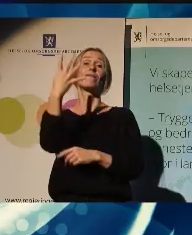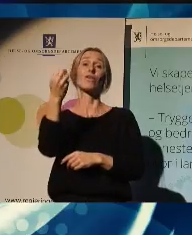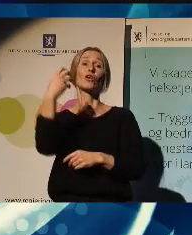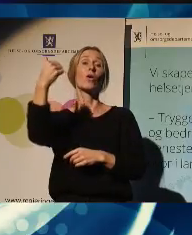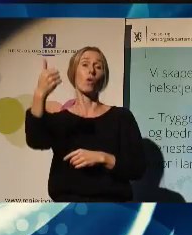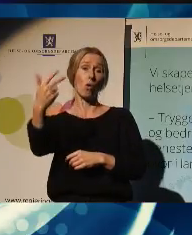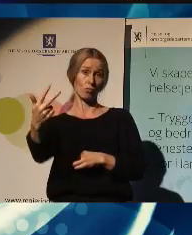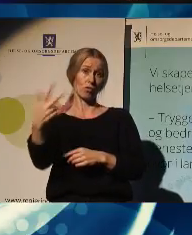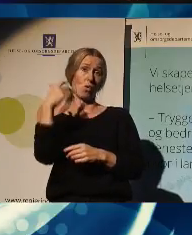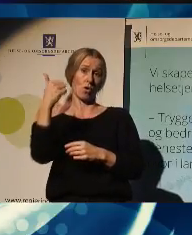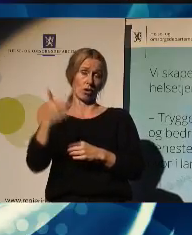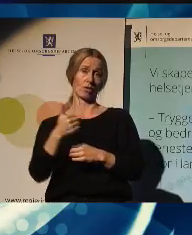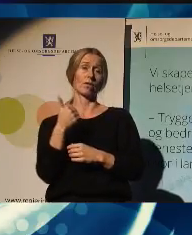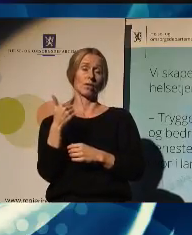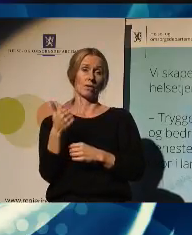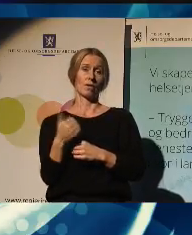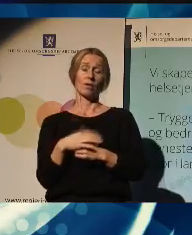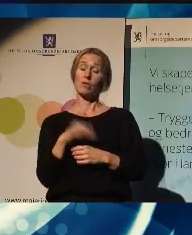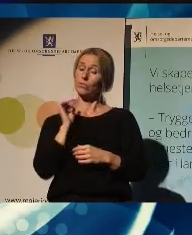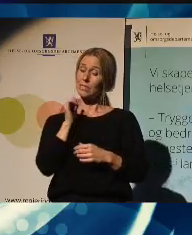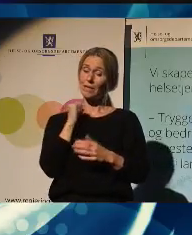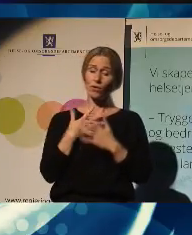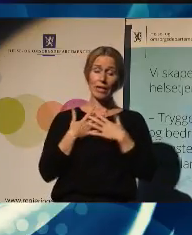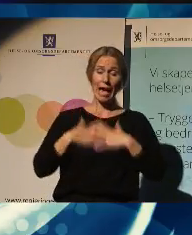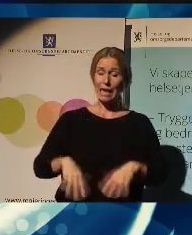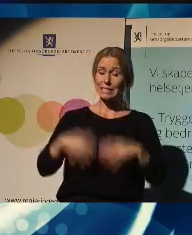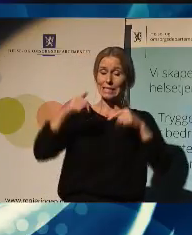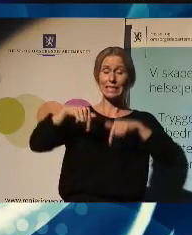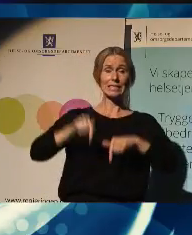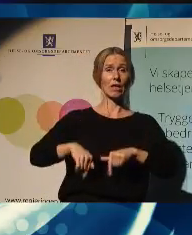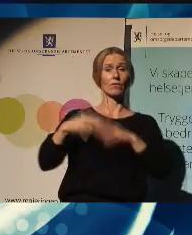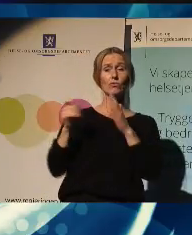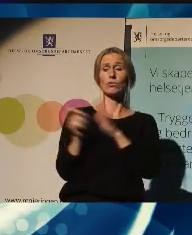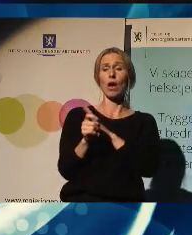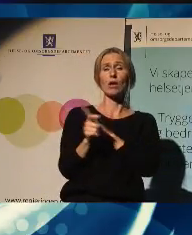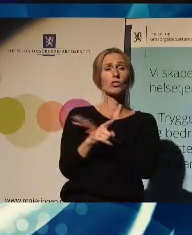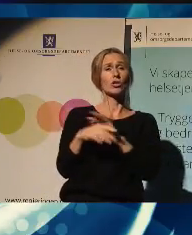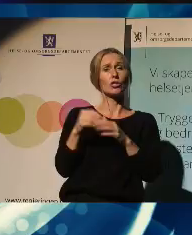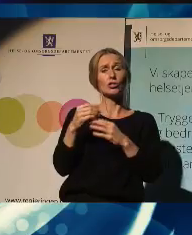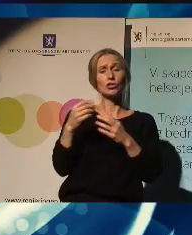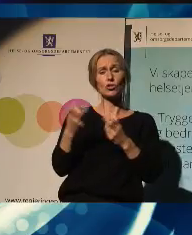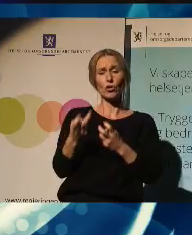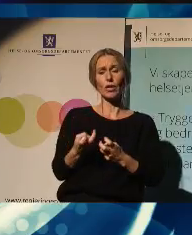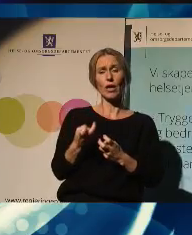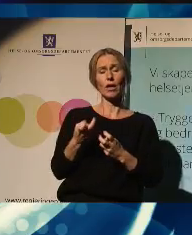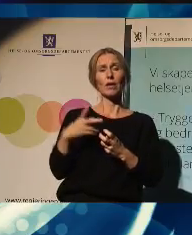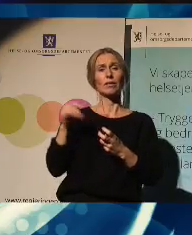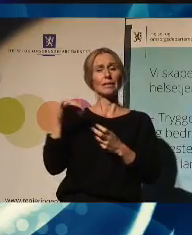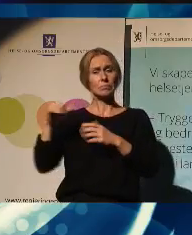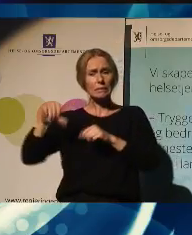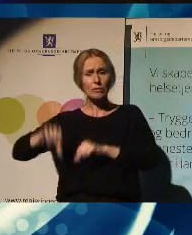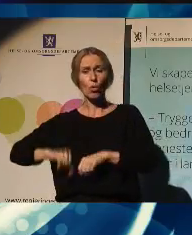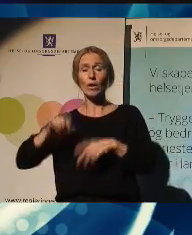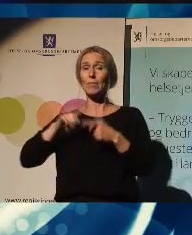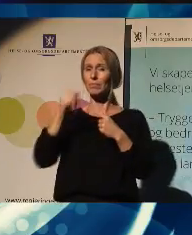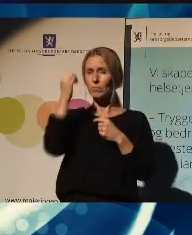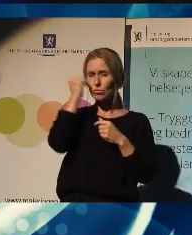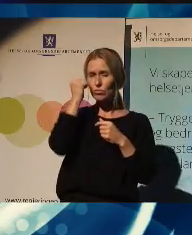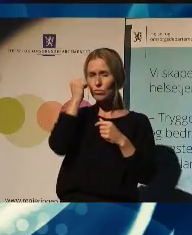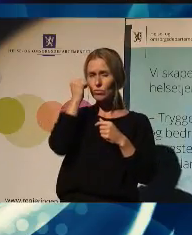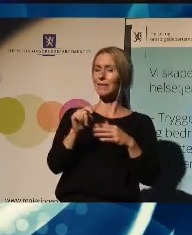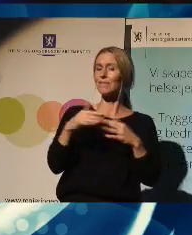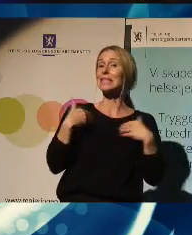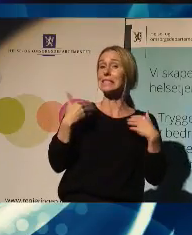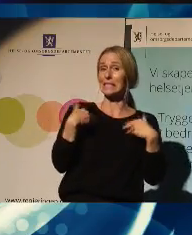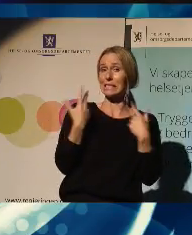Så det klart, helsetilstanden til asylsøkerne det de bringer med seg, men det de friskeste som kommer. Asylantene